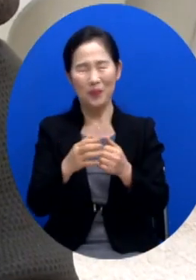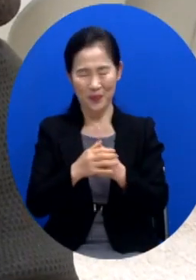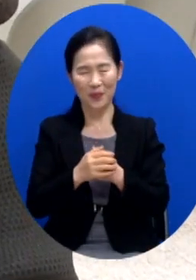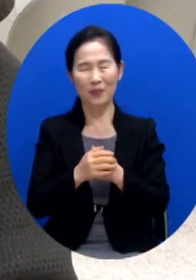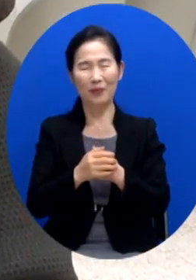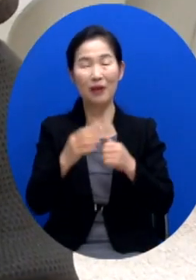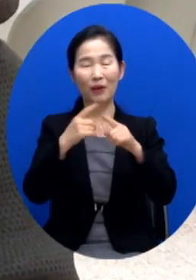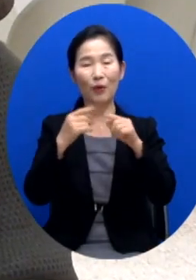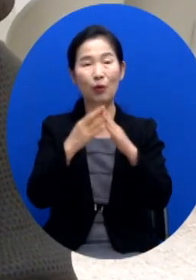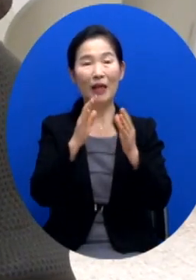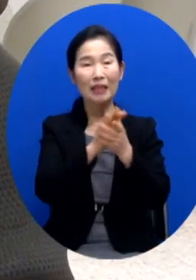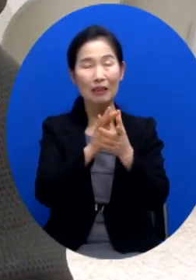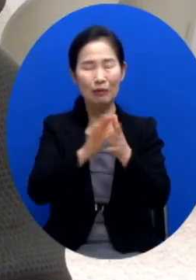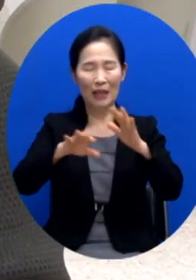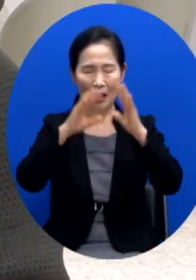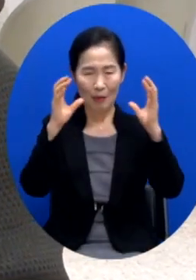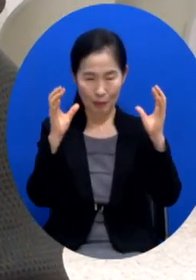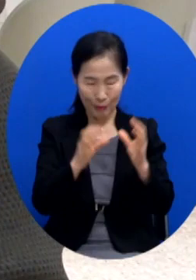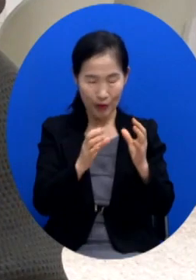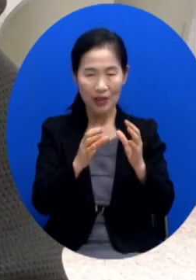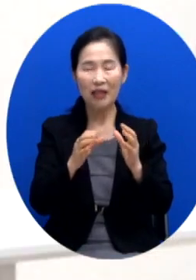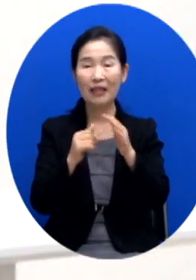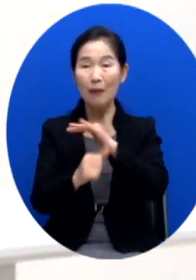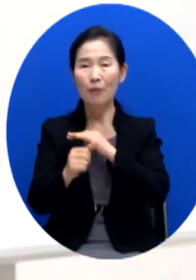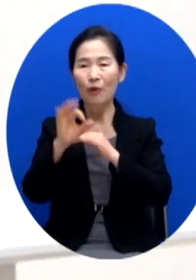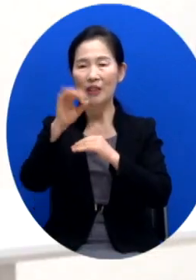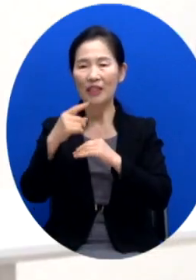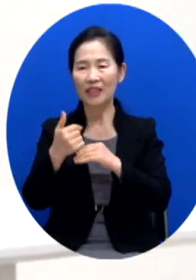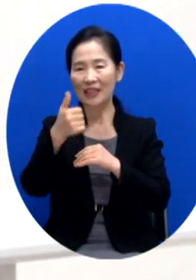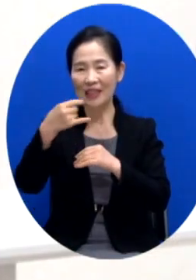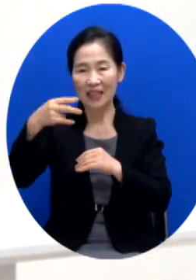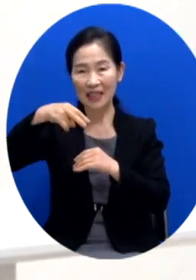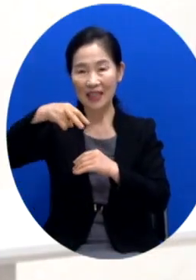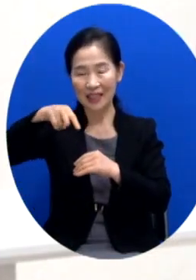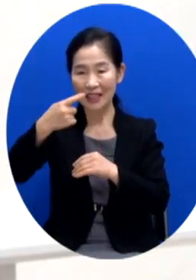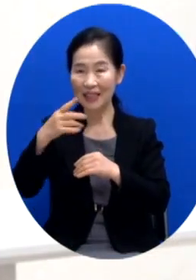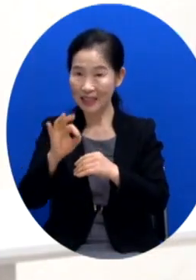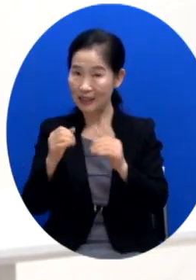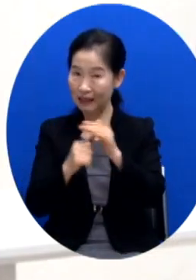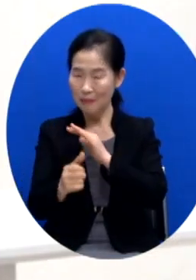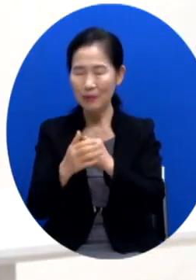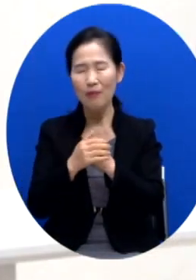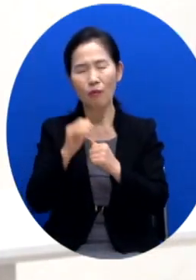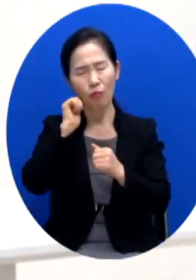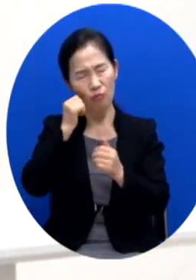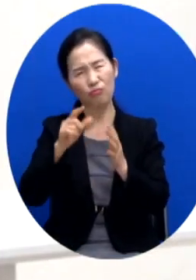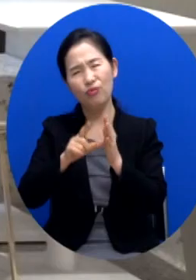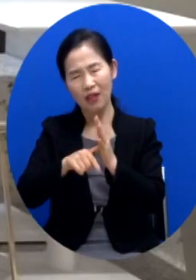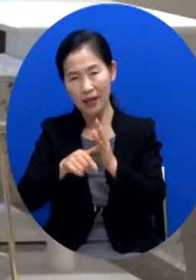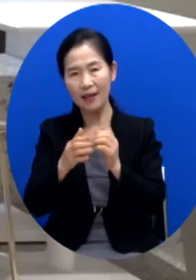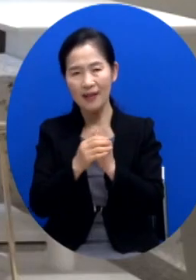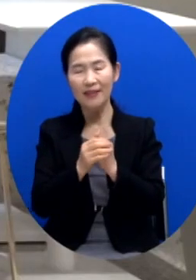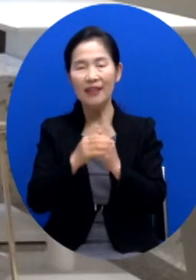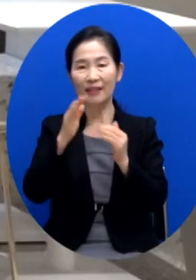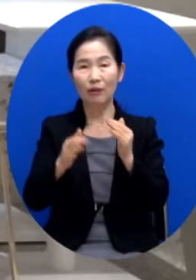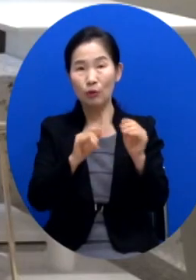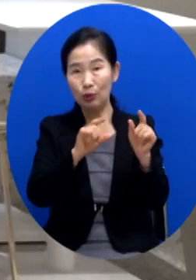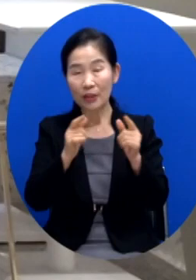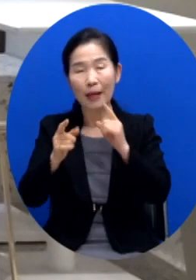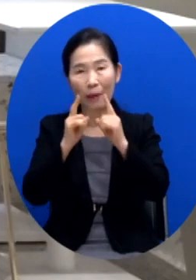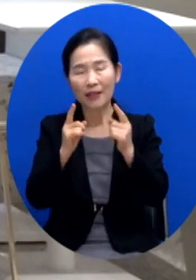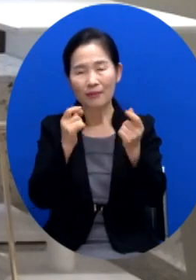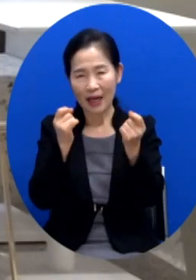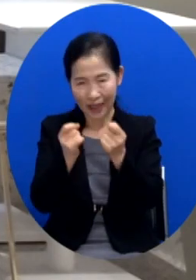교회 친구 다 모여 은희 승 대표는 어려운 때 말씀 뽑기를 통해 성도들이 말씀을 가까이 하는 계기가